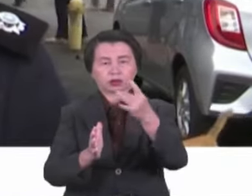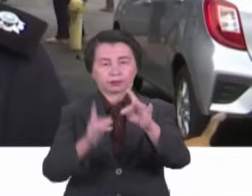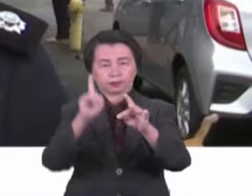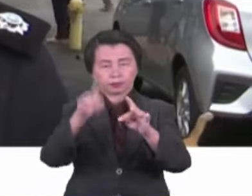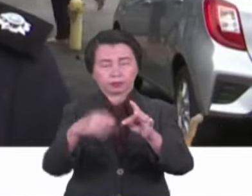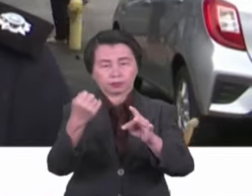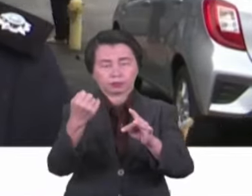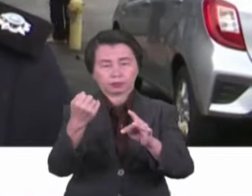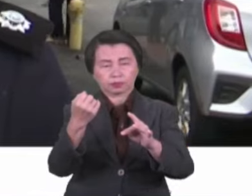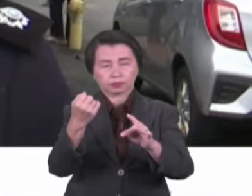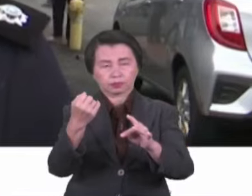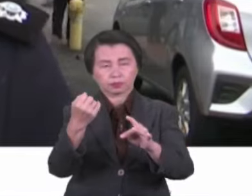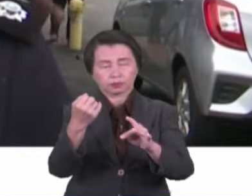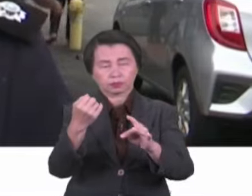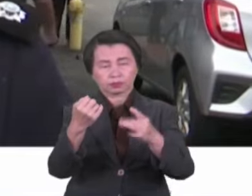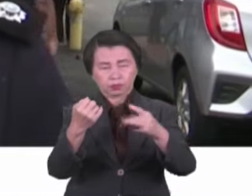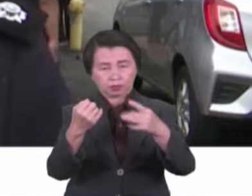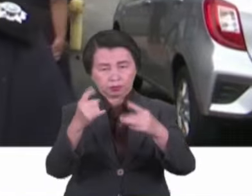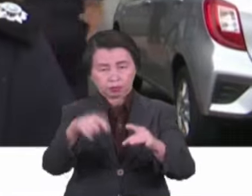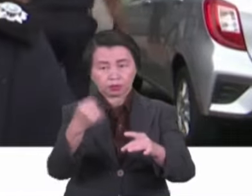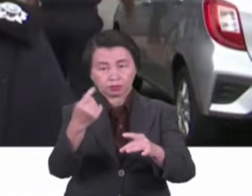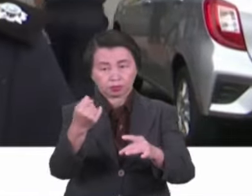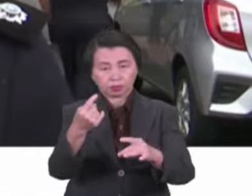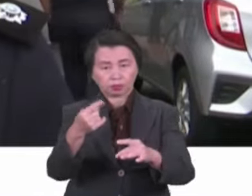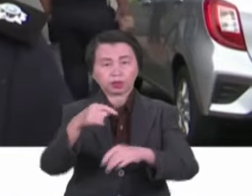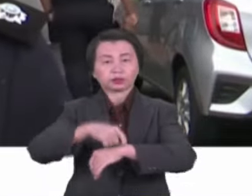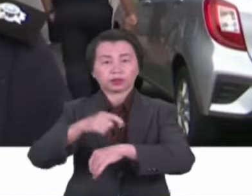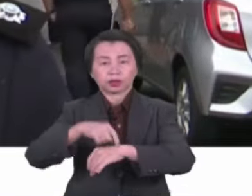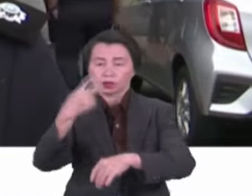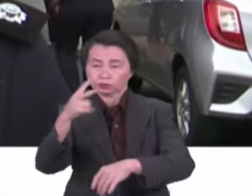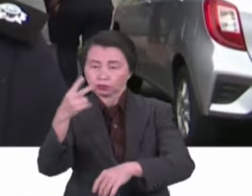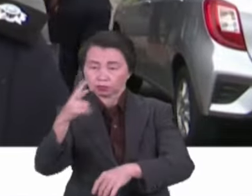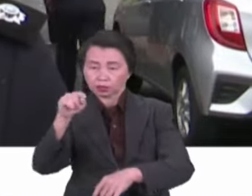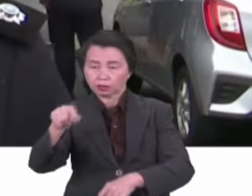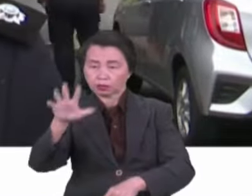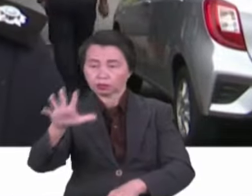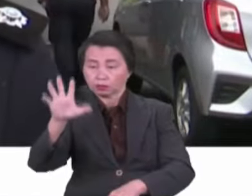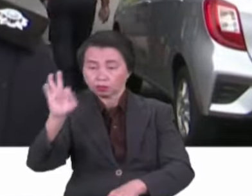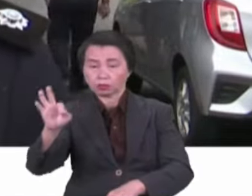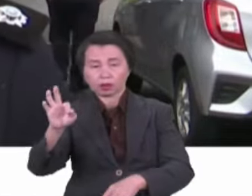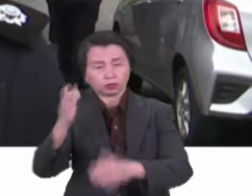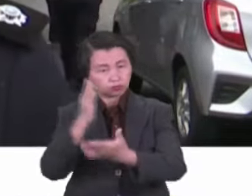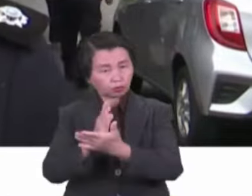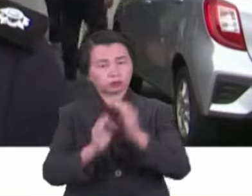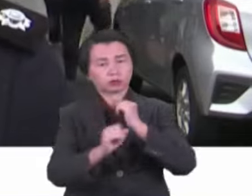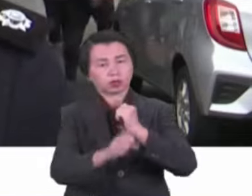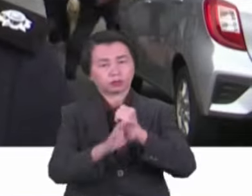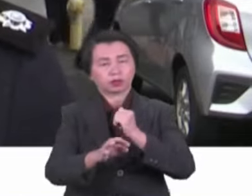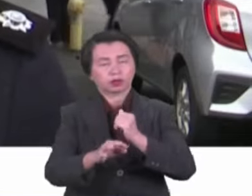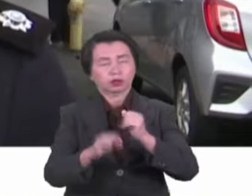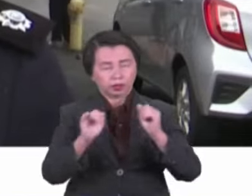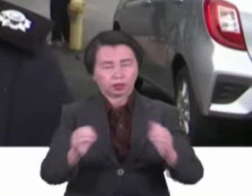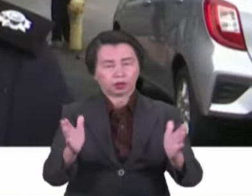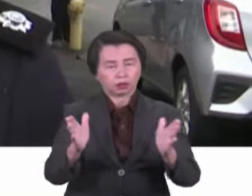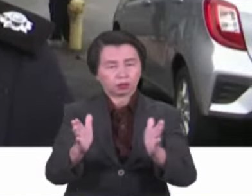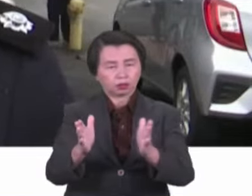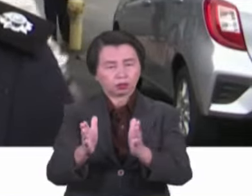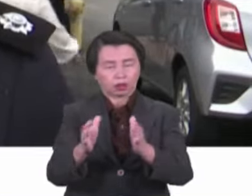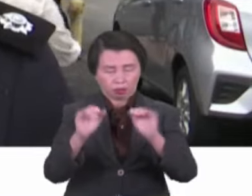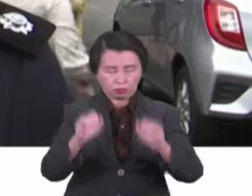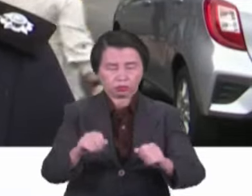bulan, 12 tengah malam. Saya syorkan supaya berkempenlah secara berhemah, bersabar dan tidak